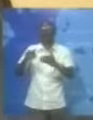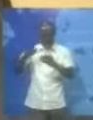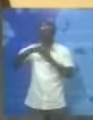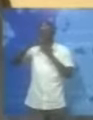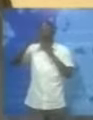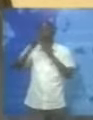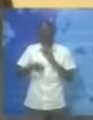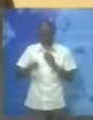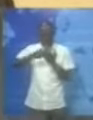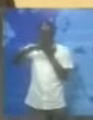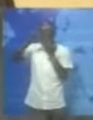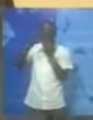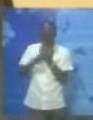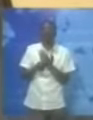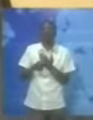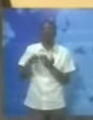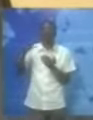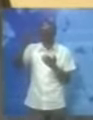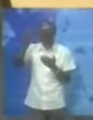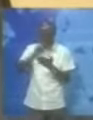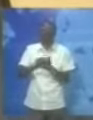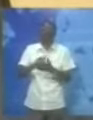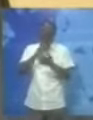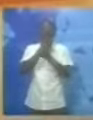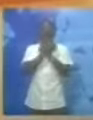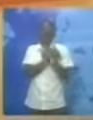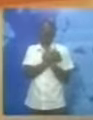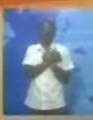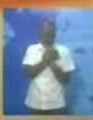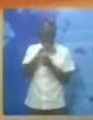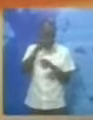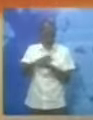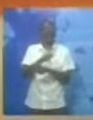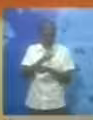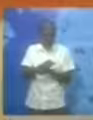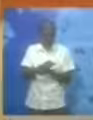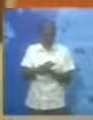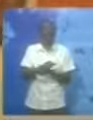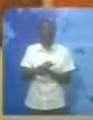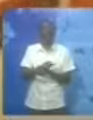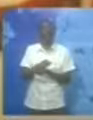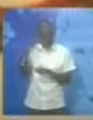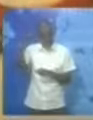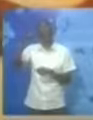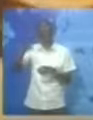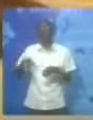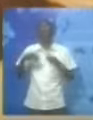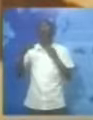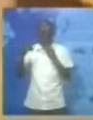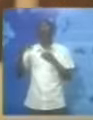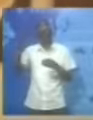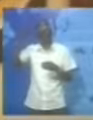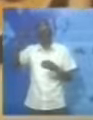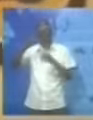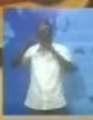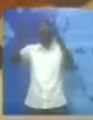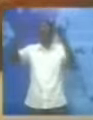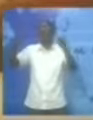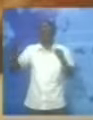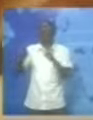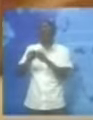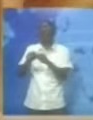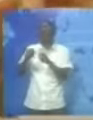mes projets, c'est la passion de la chose. Une passion qui suscite l'inspiration et les tableaux